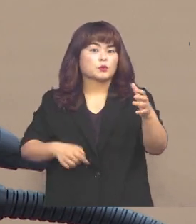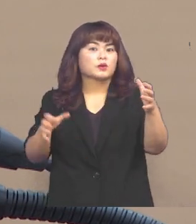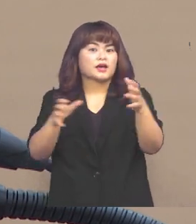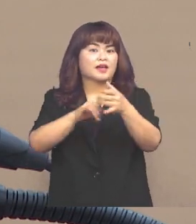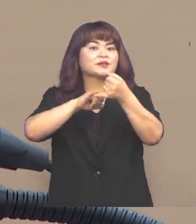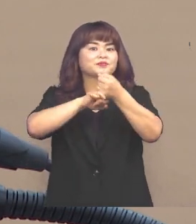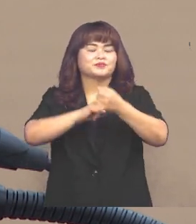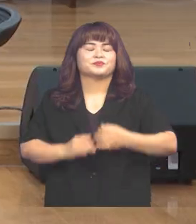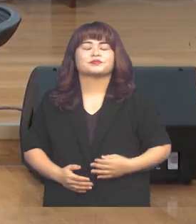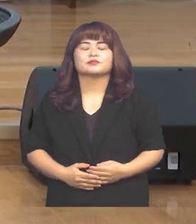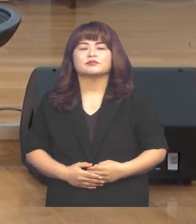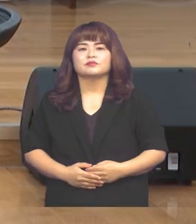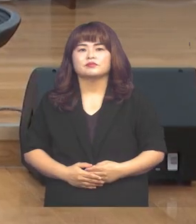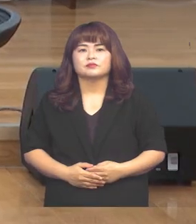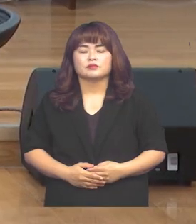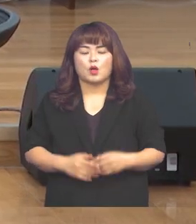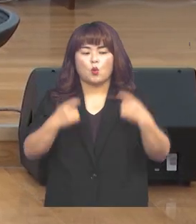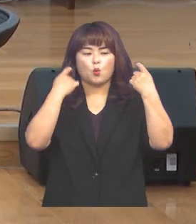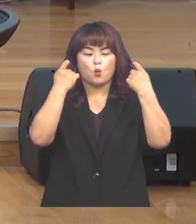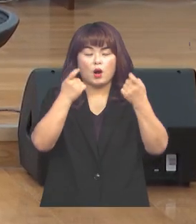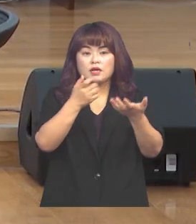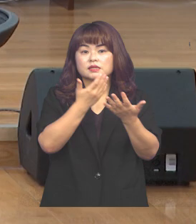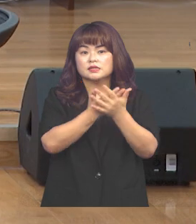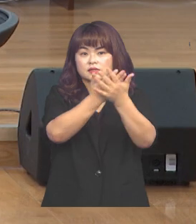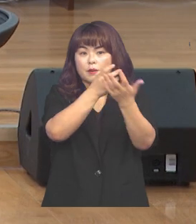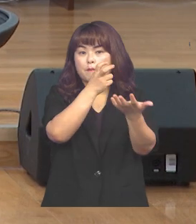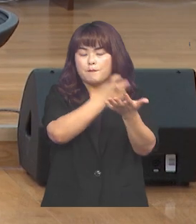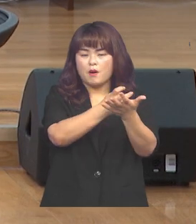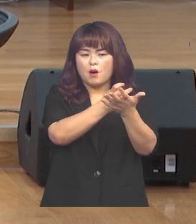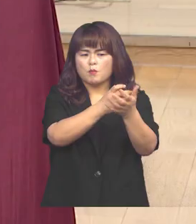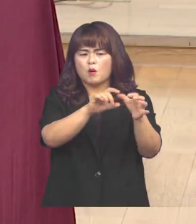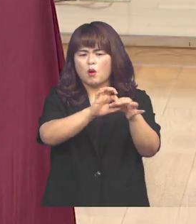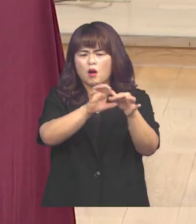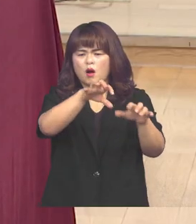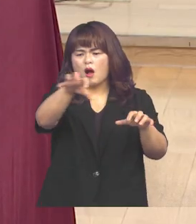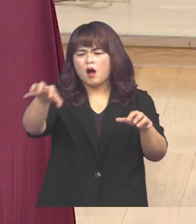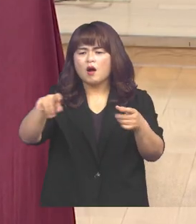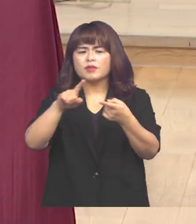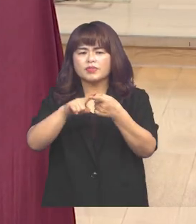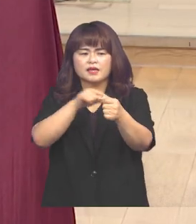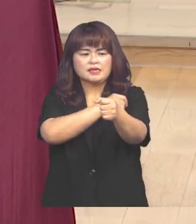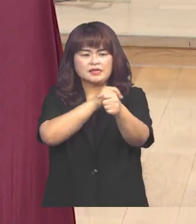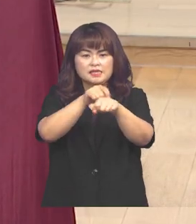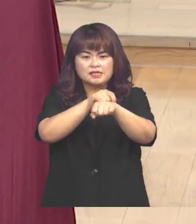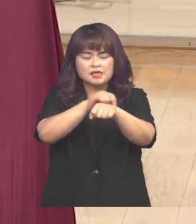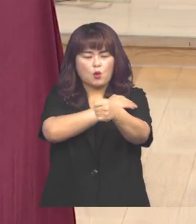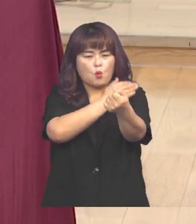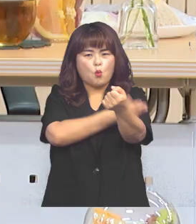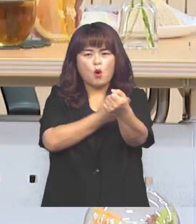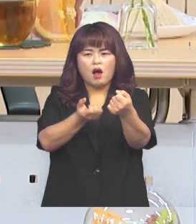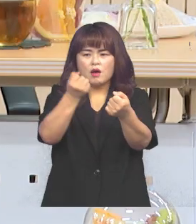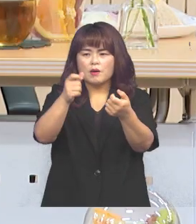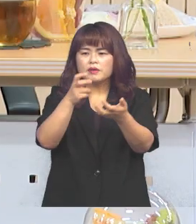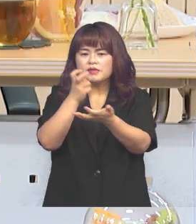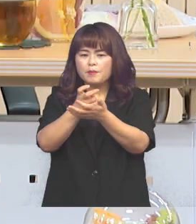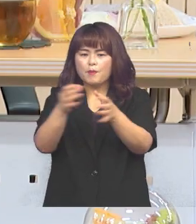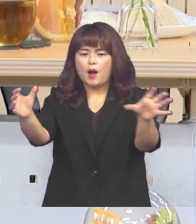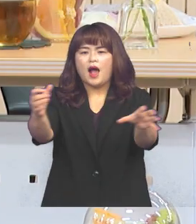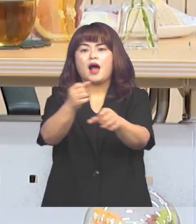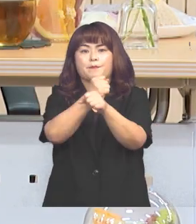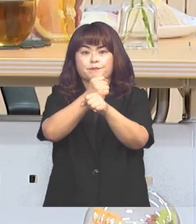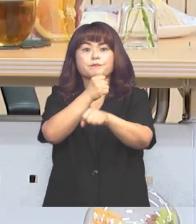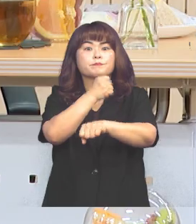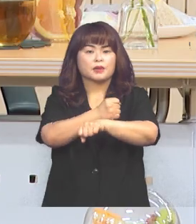노력하기로 약속했습니다. 또한 관광진흥법 등 각종 법안에 흩어진 특례 권한을 특례시 지원 특별